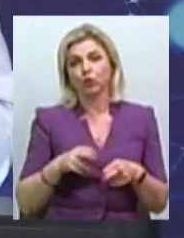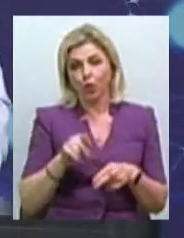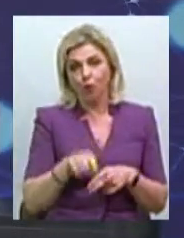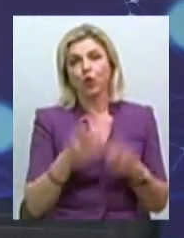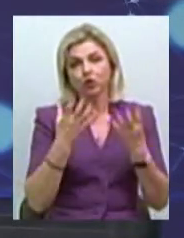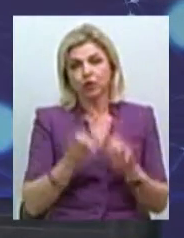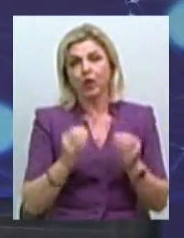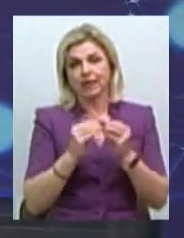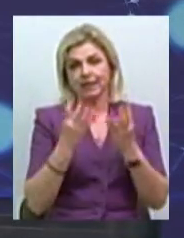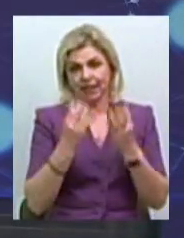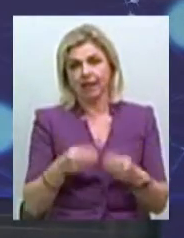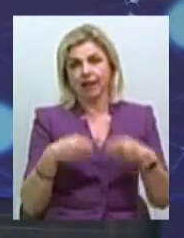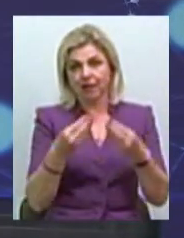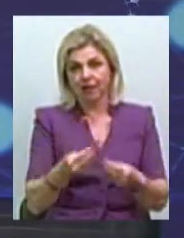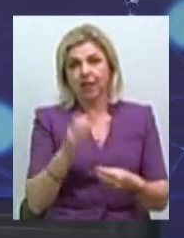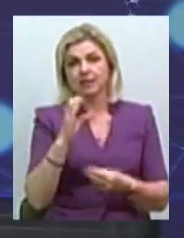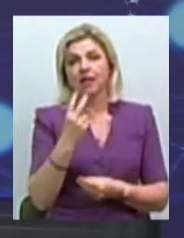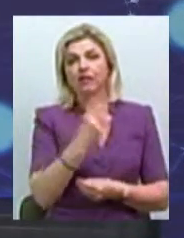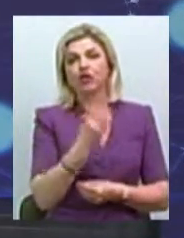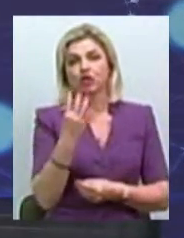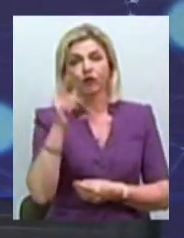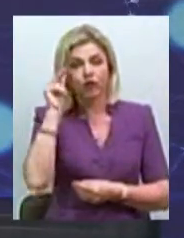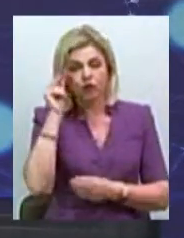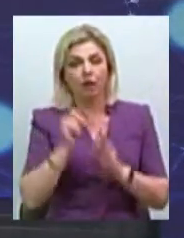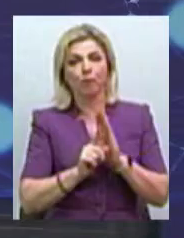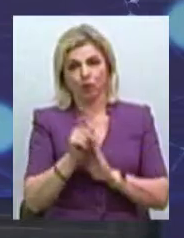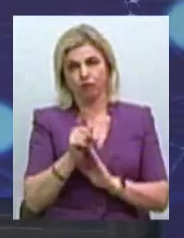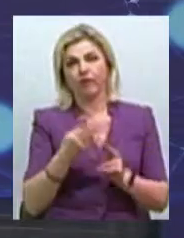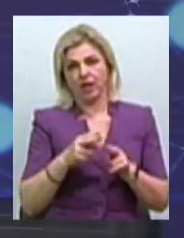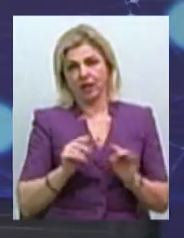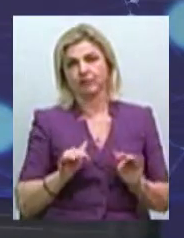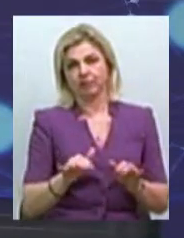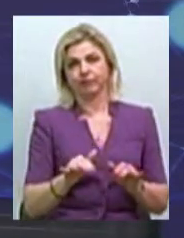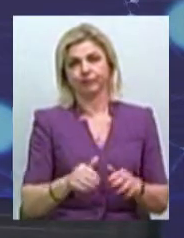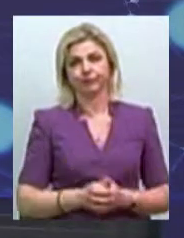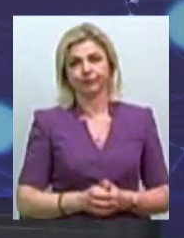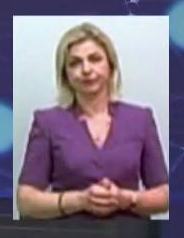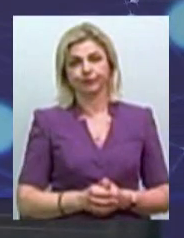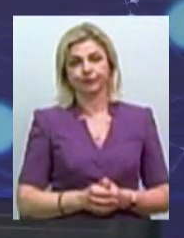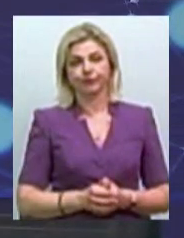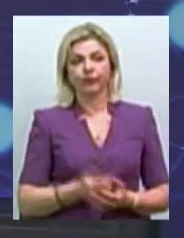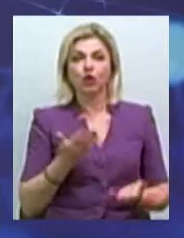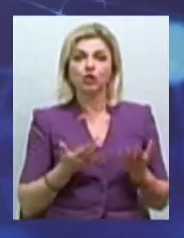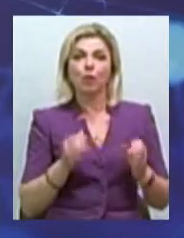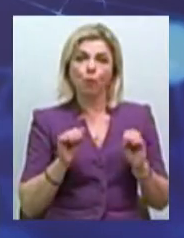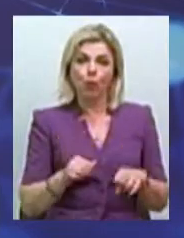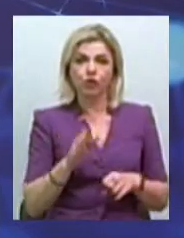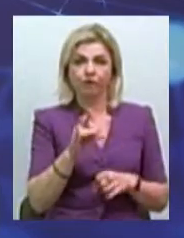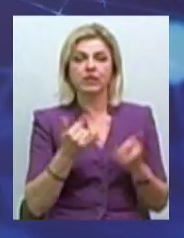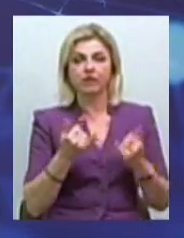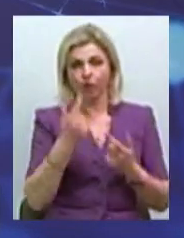10 днів даємо, і з 24 числа ми починаємо це робити. А скажіть, будь ласка, чи можете ви сьогодні